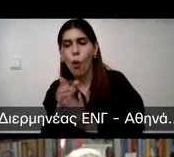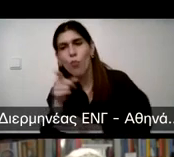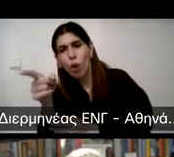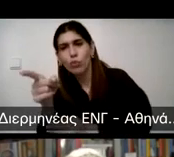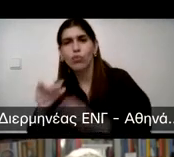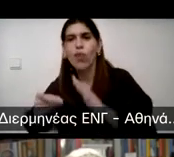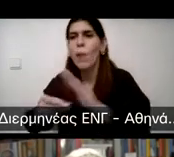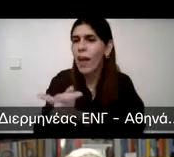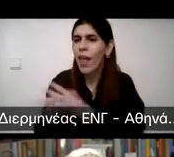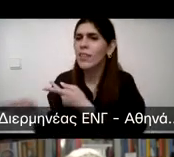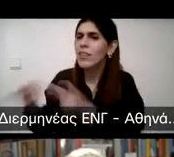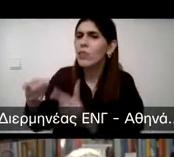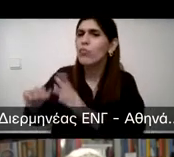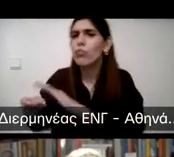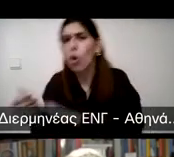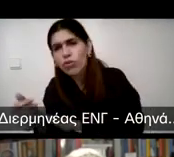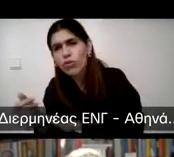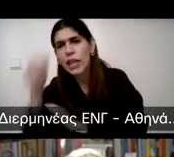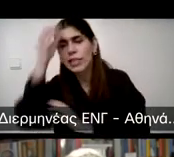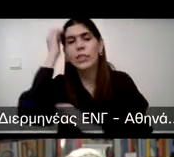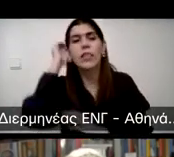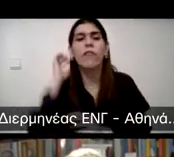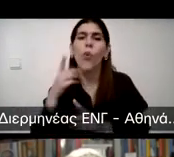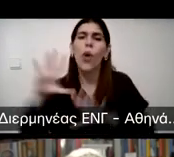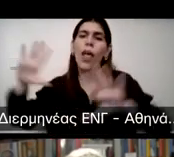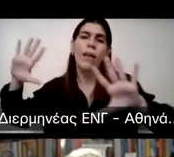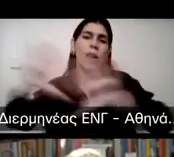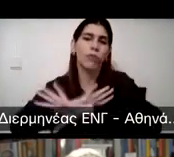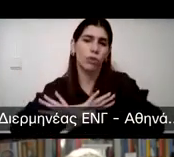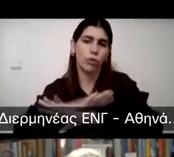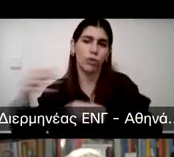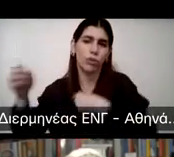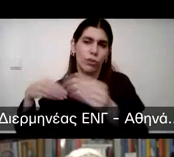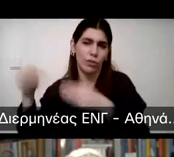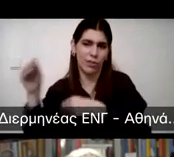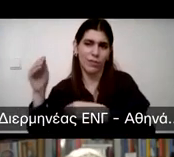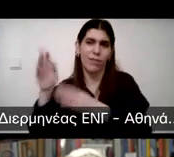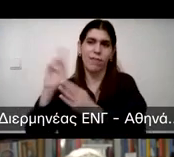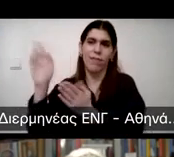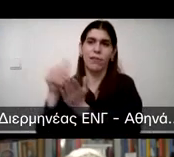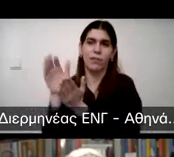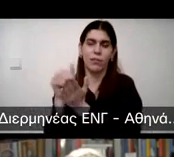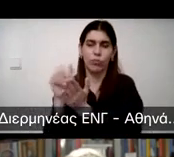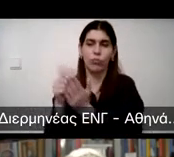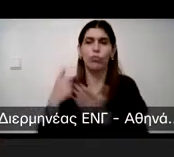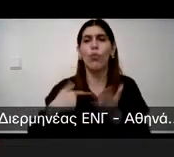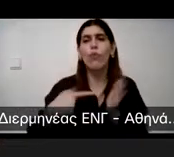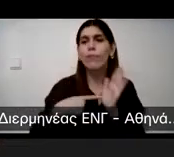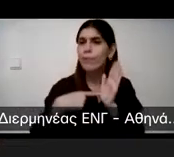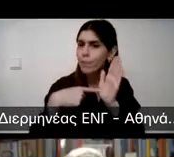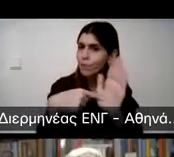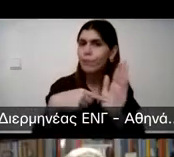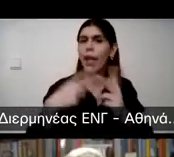τους πρόσφυγες. Την παρουσίαση αυτή παρουσιάζουμε την εργαλειοθήκη TRACE, η